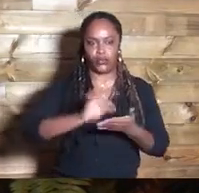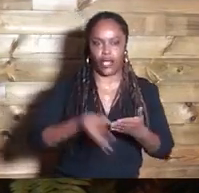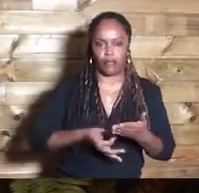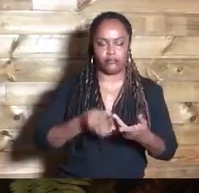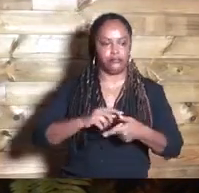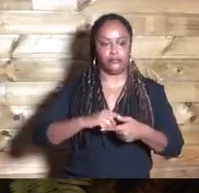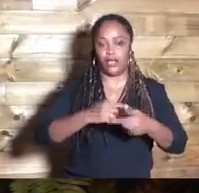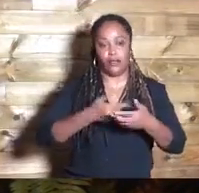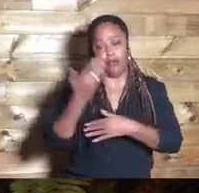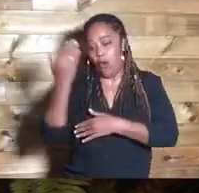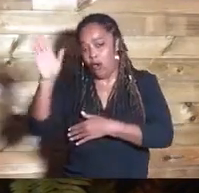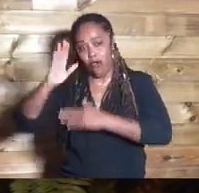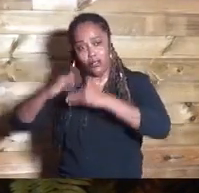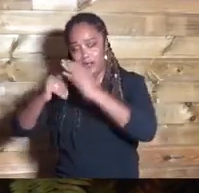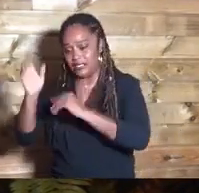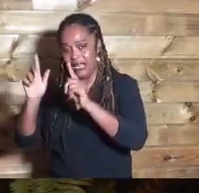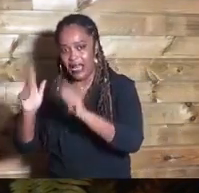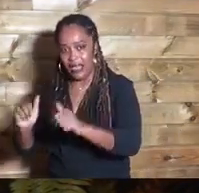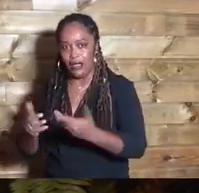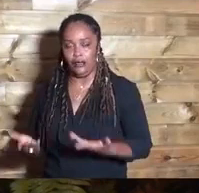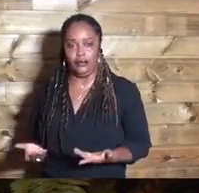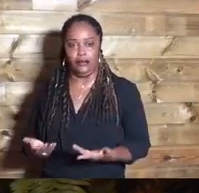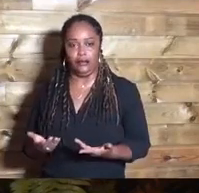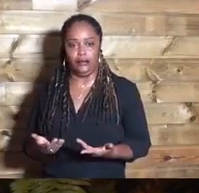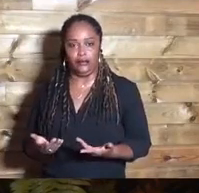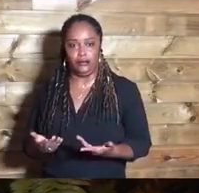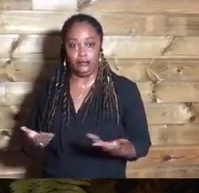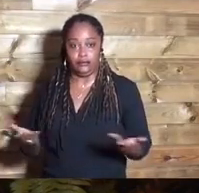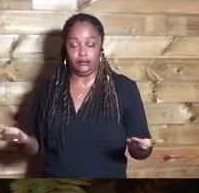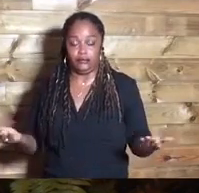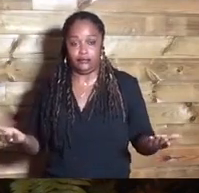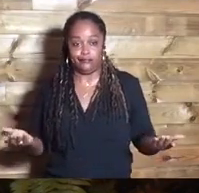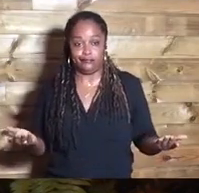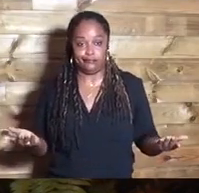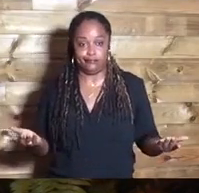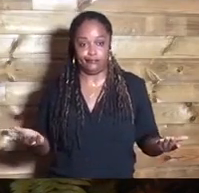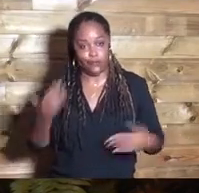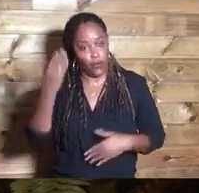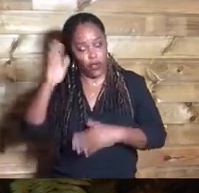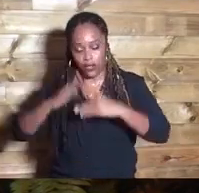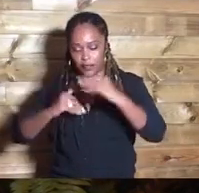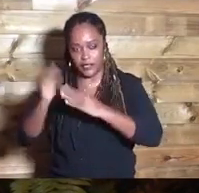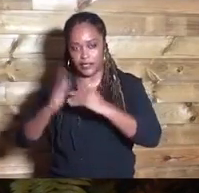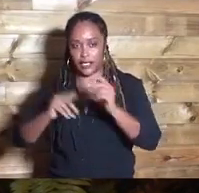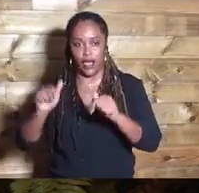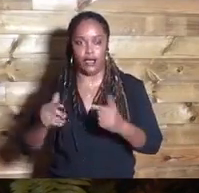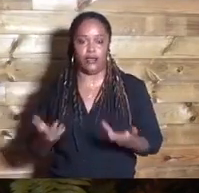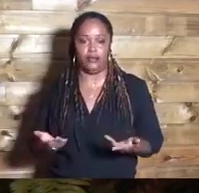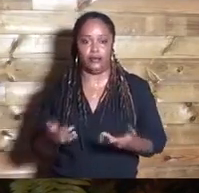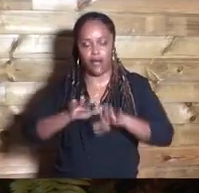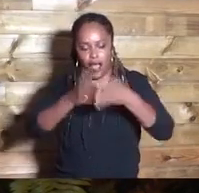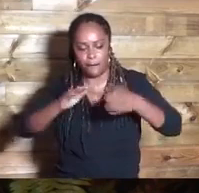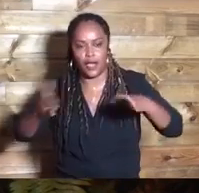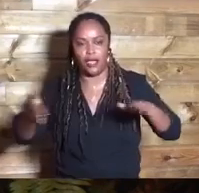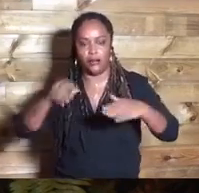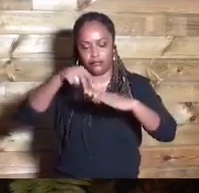métiers qui existaient. Que nous capter de coraux, nous d'être capter dans 20 ans 90% des coraux de Guadeloupe. 90% des coraux de Guadeloupe nous